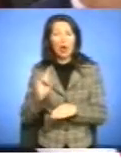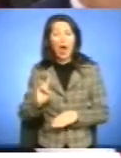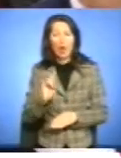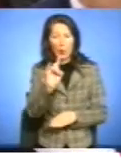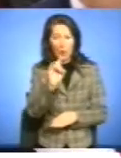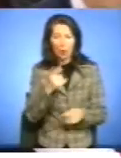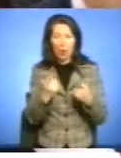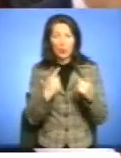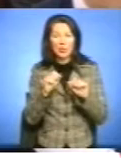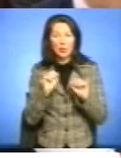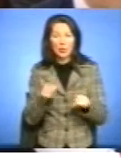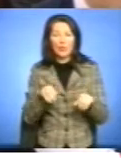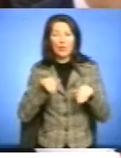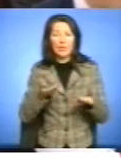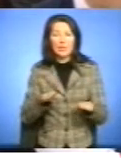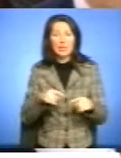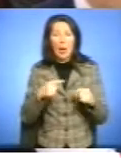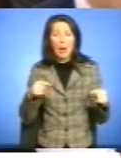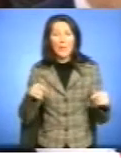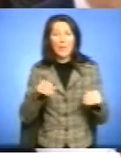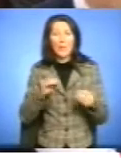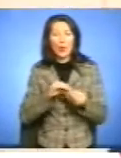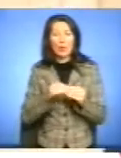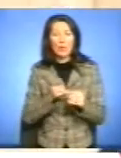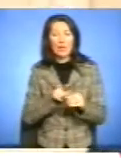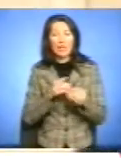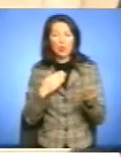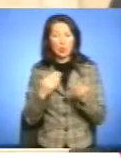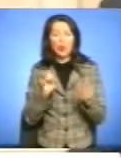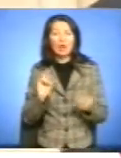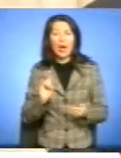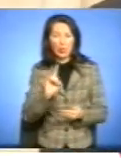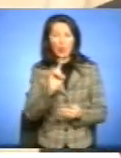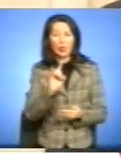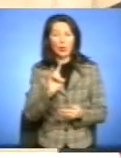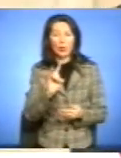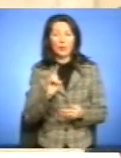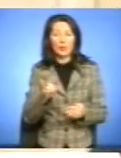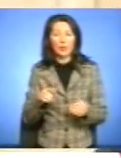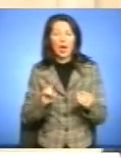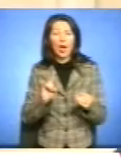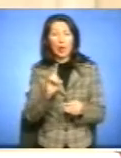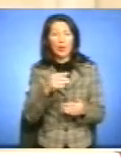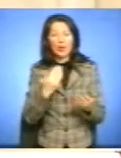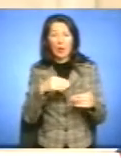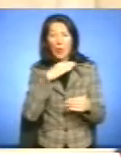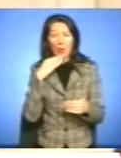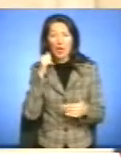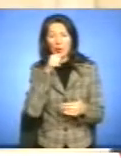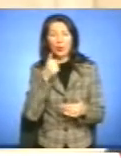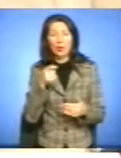можливості вирішення ряду проблем, які стосуються литовища. Аеропорт Тернопіль знаходиться ряд років в кризовому